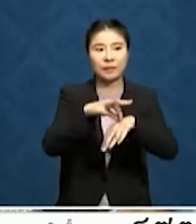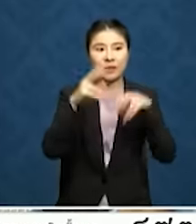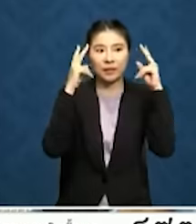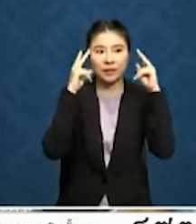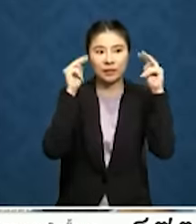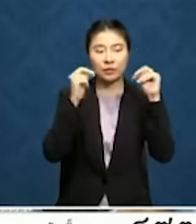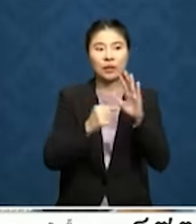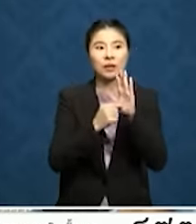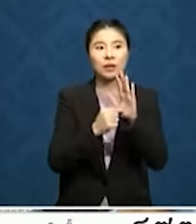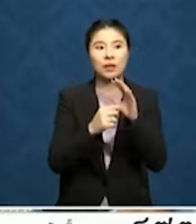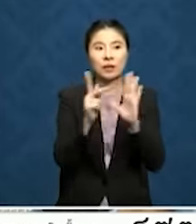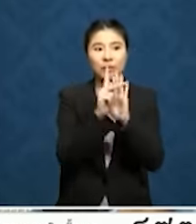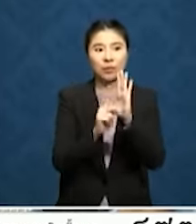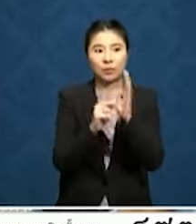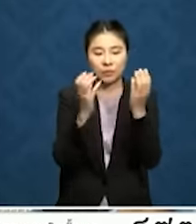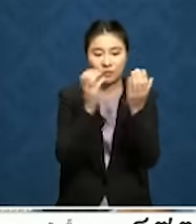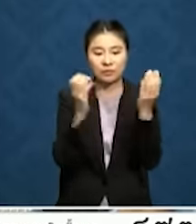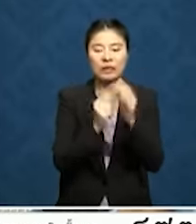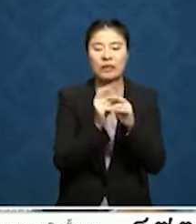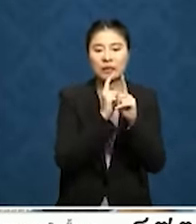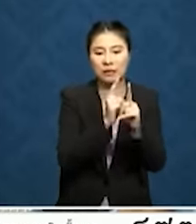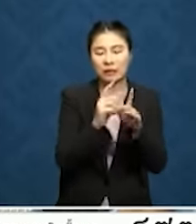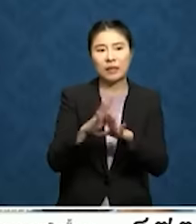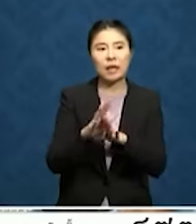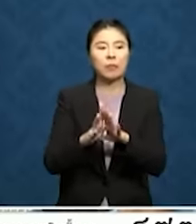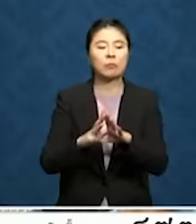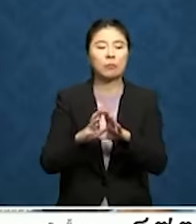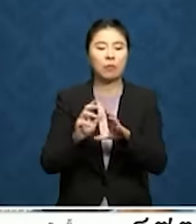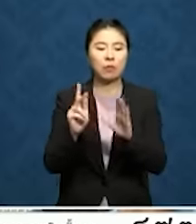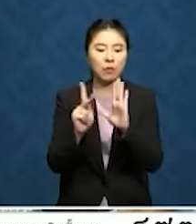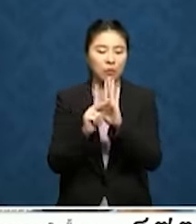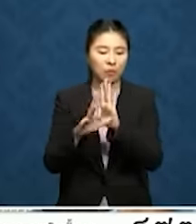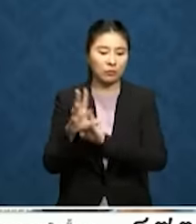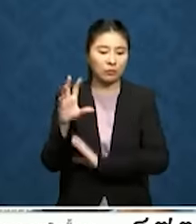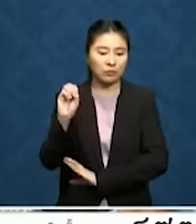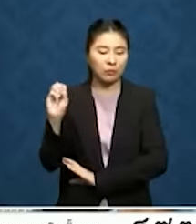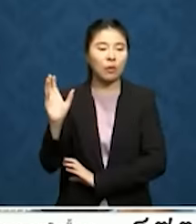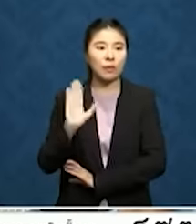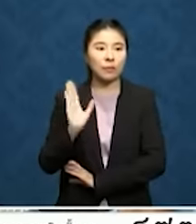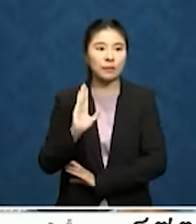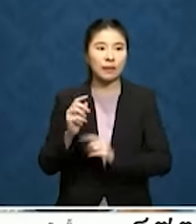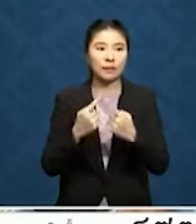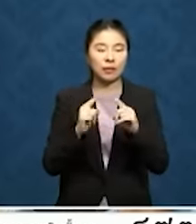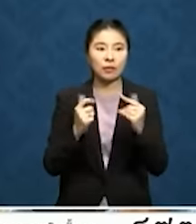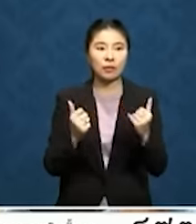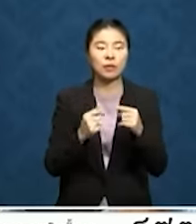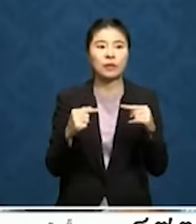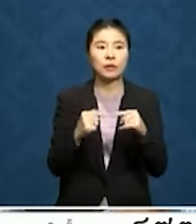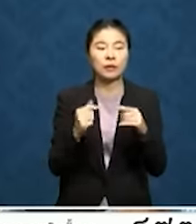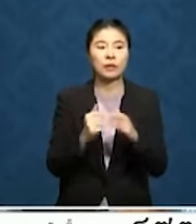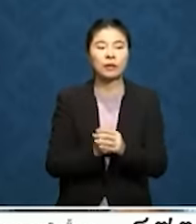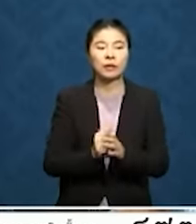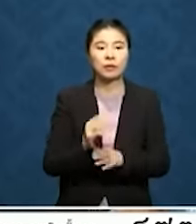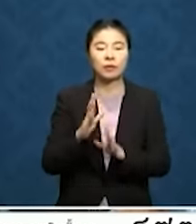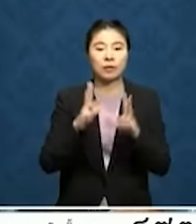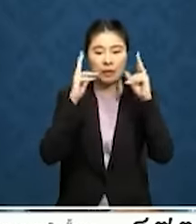ข้อบังคับประชุมของสภาผู้แทนราษฎรด้วยนะครับนี่คือแล้วแต่การมาตอนคุณเศรษฐาก็มีการอภิ